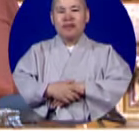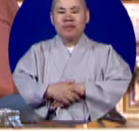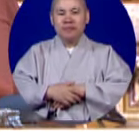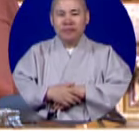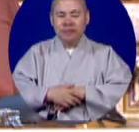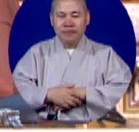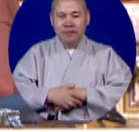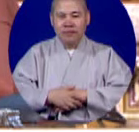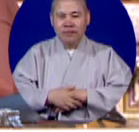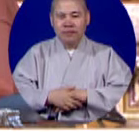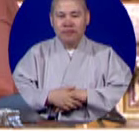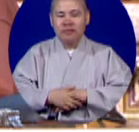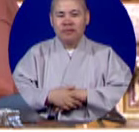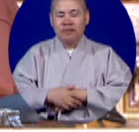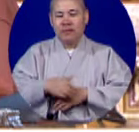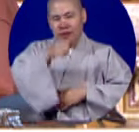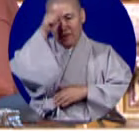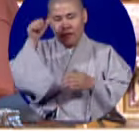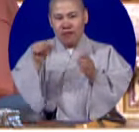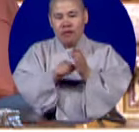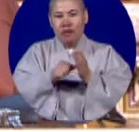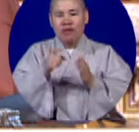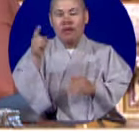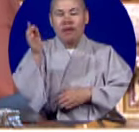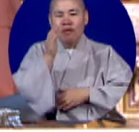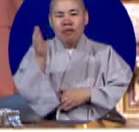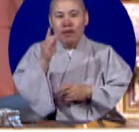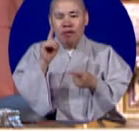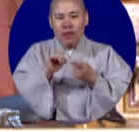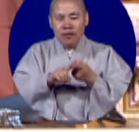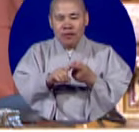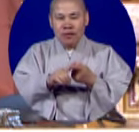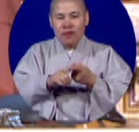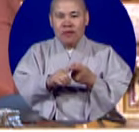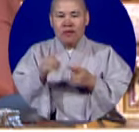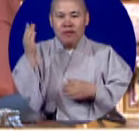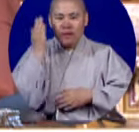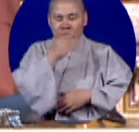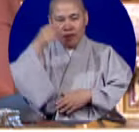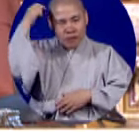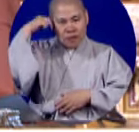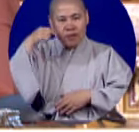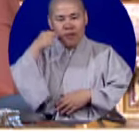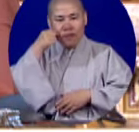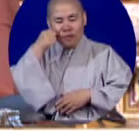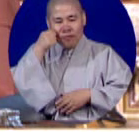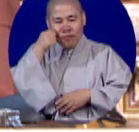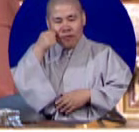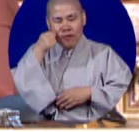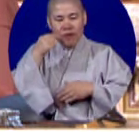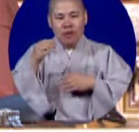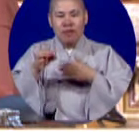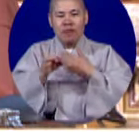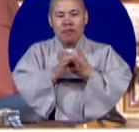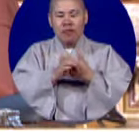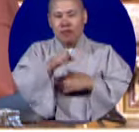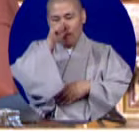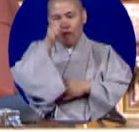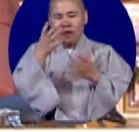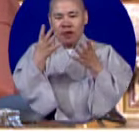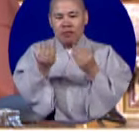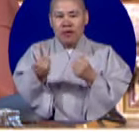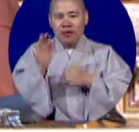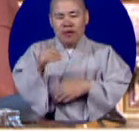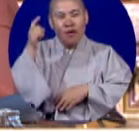그게 이게 인생이 허망한 줄을 전혀 느끼지 못하면 이 세상에 좋은 게 많은데